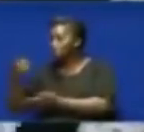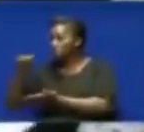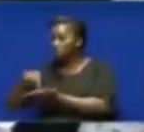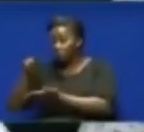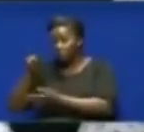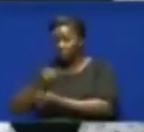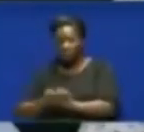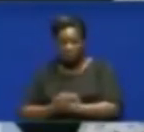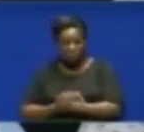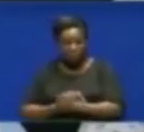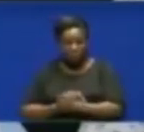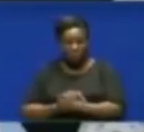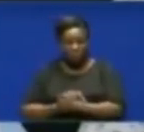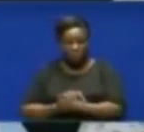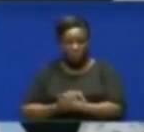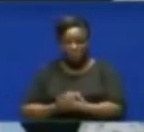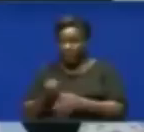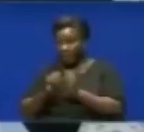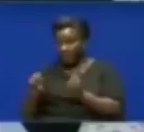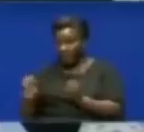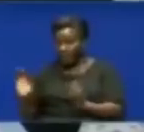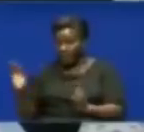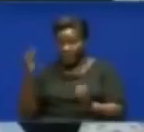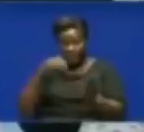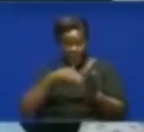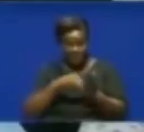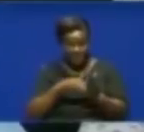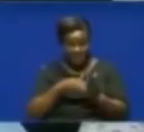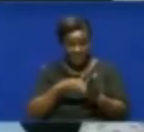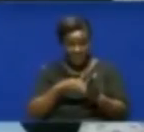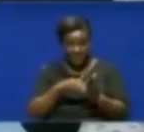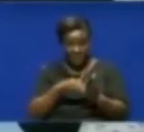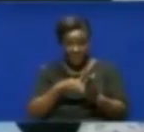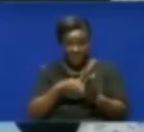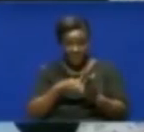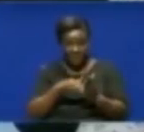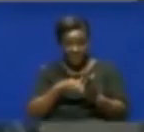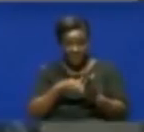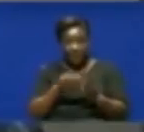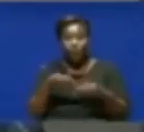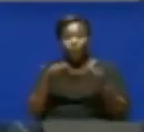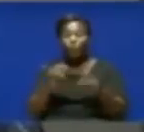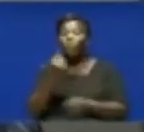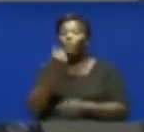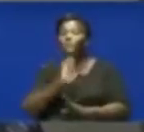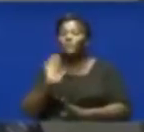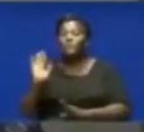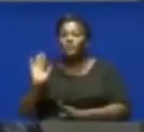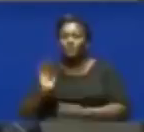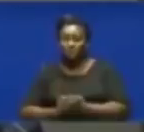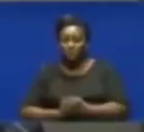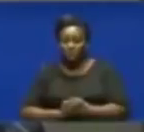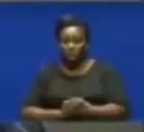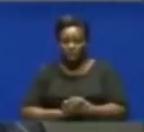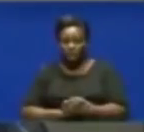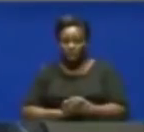Amekataa. Kama mimi nakuja, taka nini, jama hiyo. Chukua moja. Sasa hivi kutokana na uzalishaji